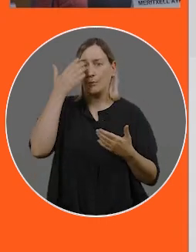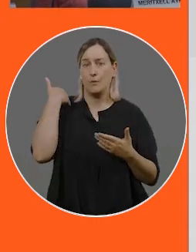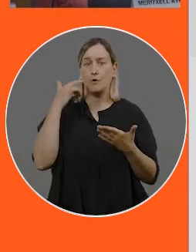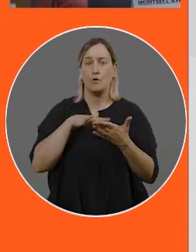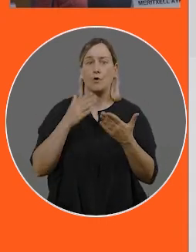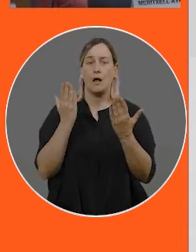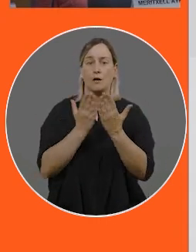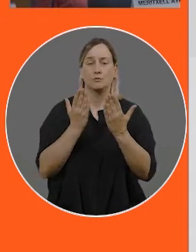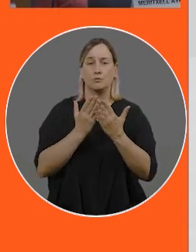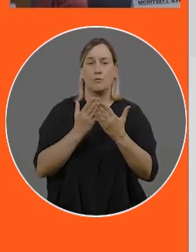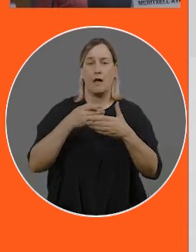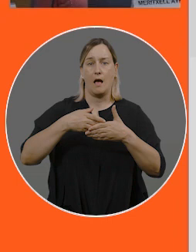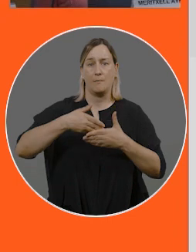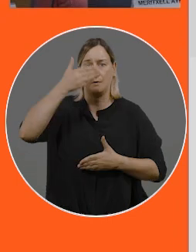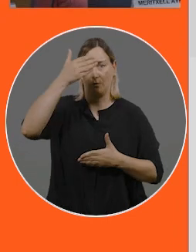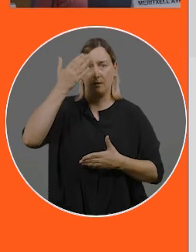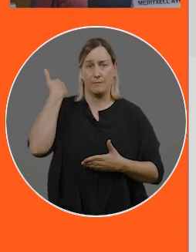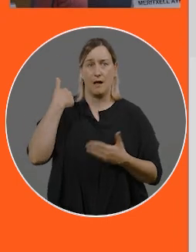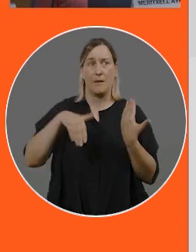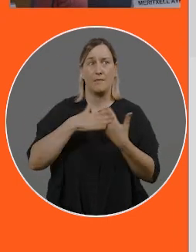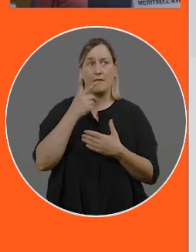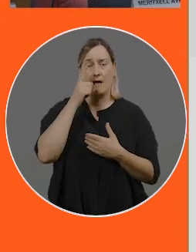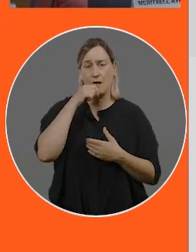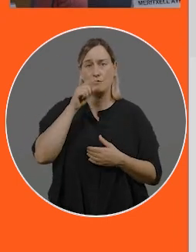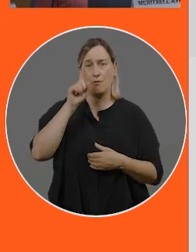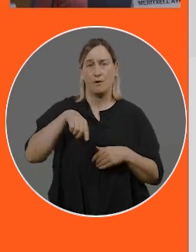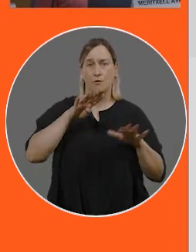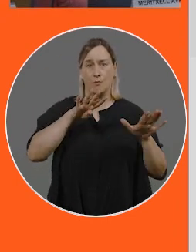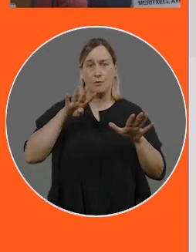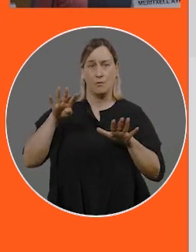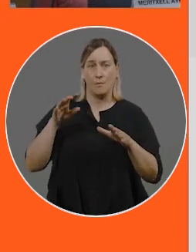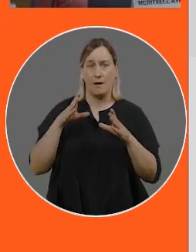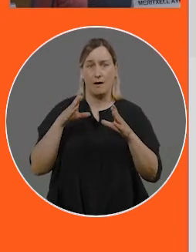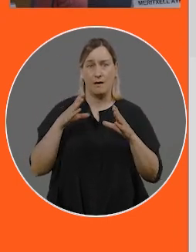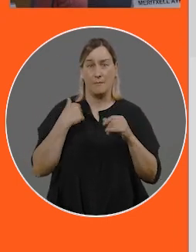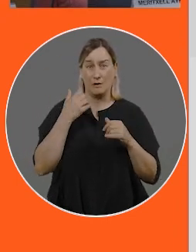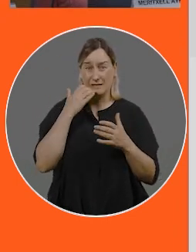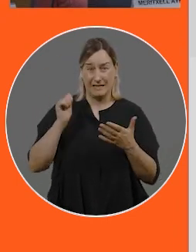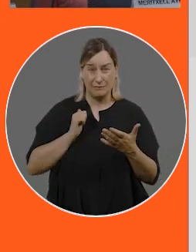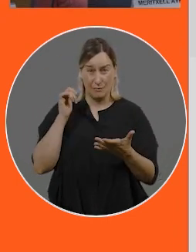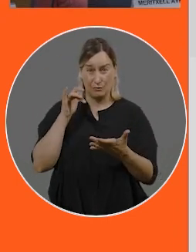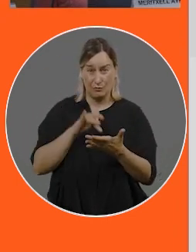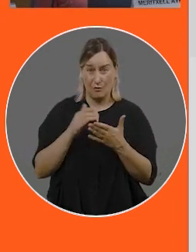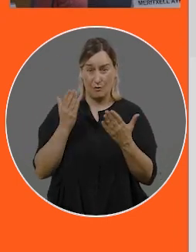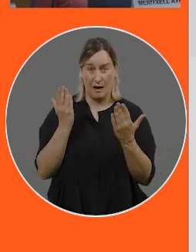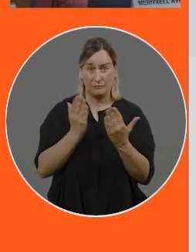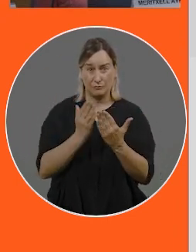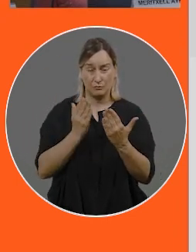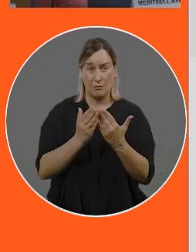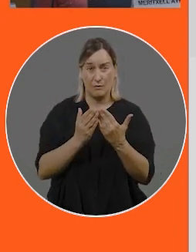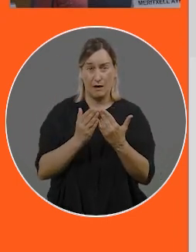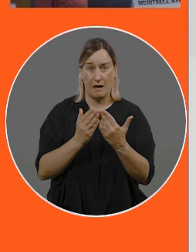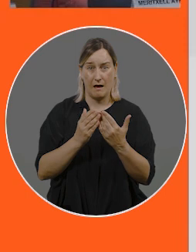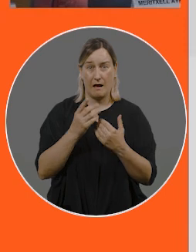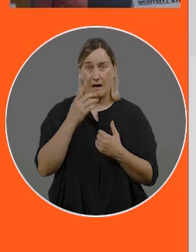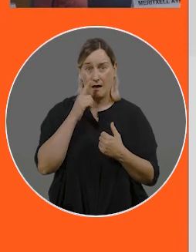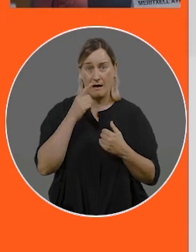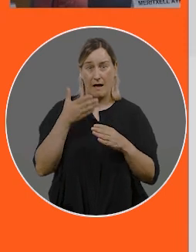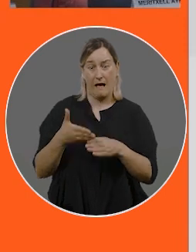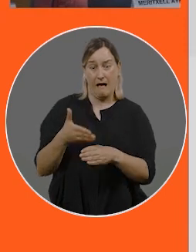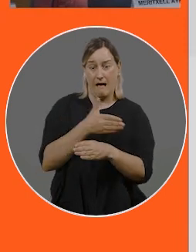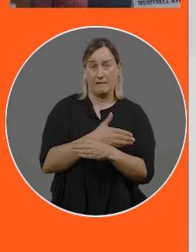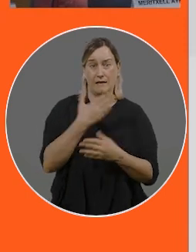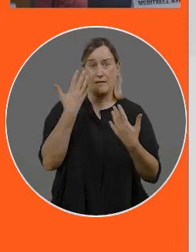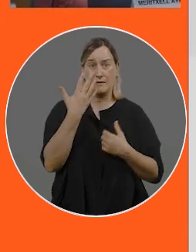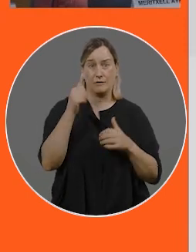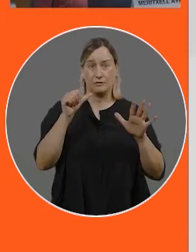vaig començar-lo el 99, la carrera, però crec que si l'hagués estudiat 5 o 6 anys abans,